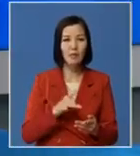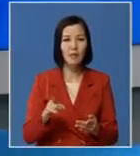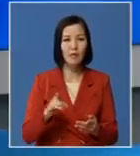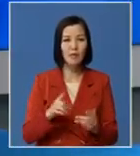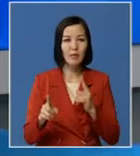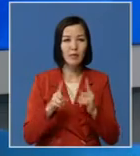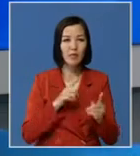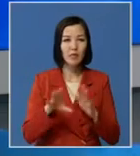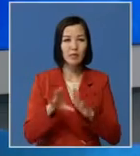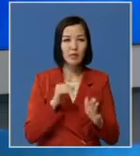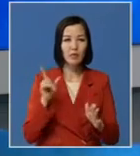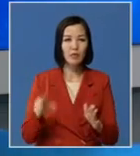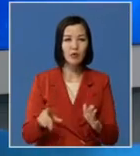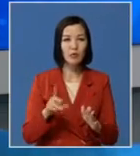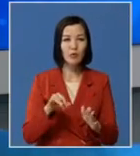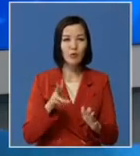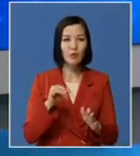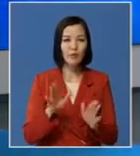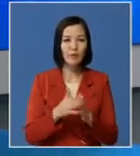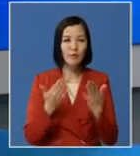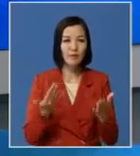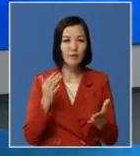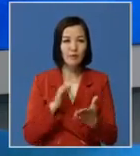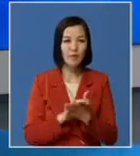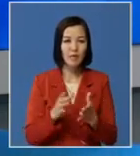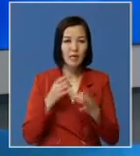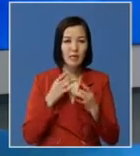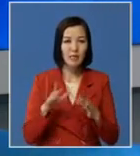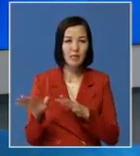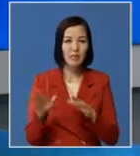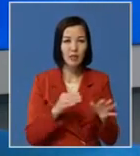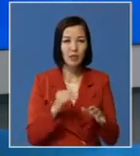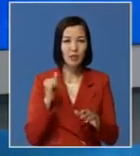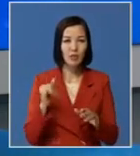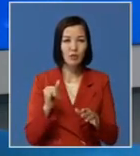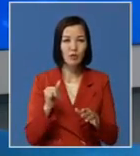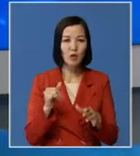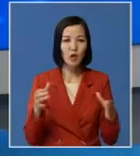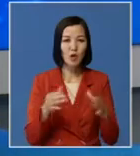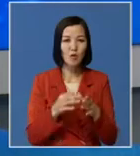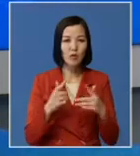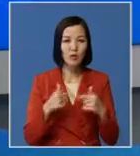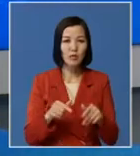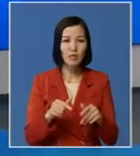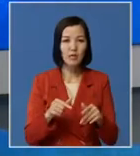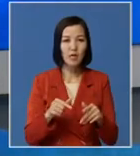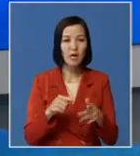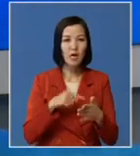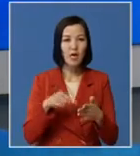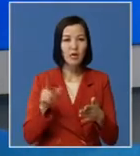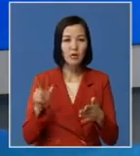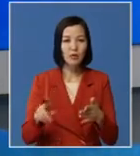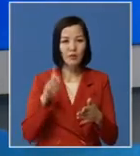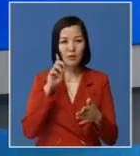мәжіліс депутаты Серік Үмбетовтің кітабы таныстырылды. Салтанатты шараға Жетісудің зиялы қауымы жиылды. Ақын жазушылар,